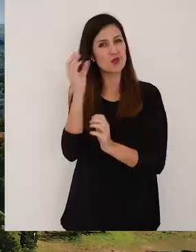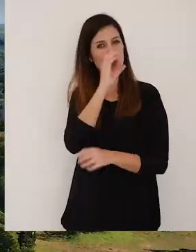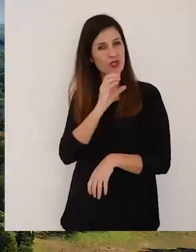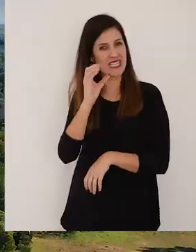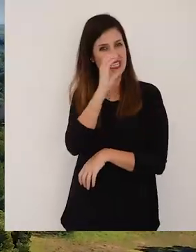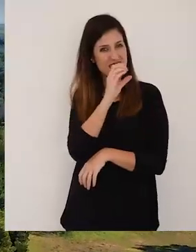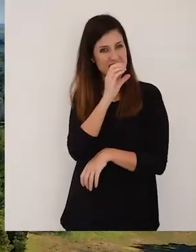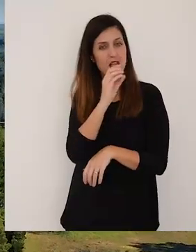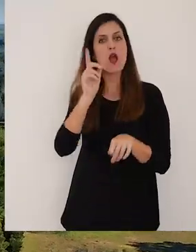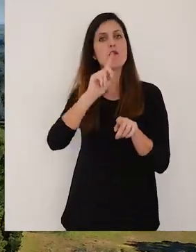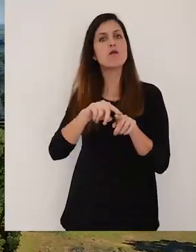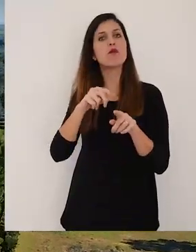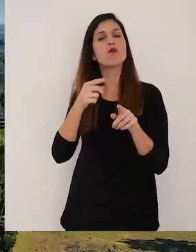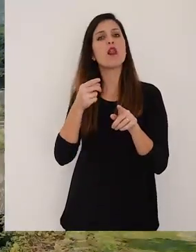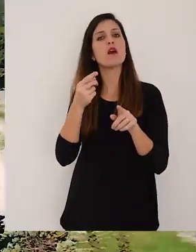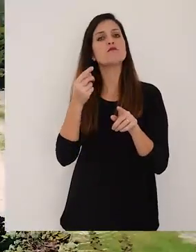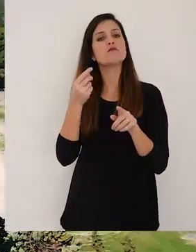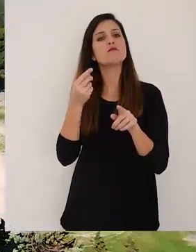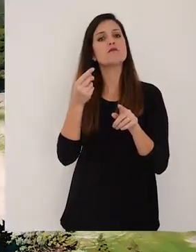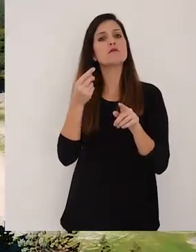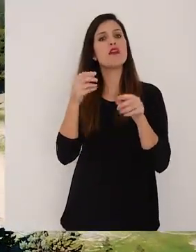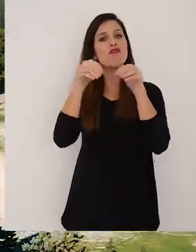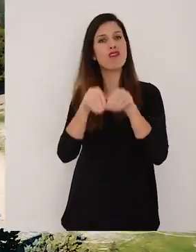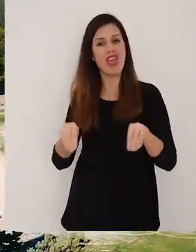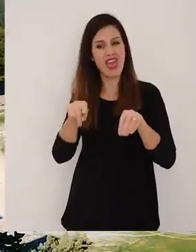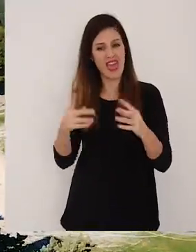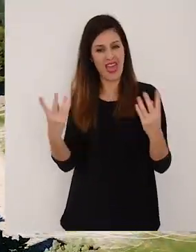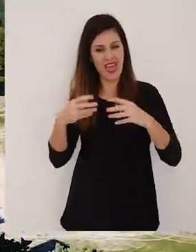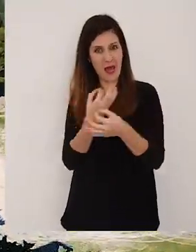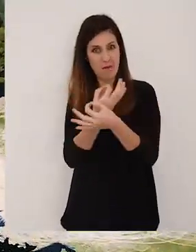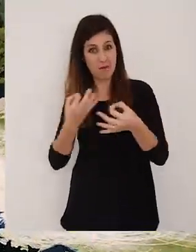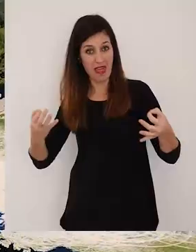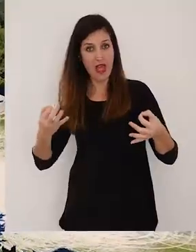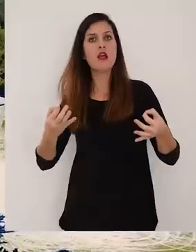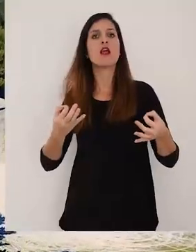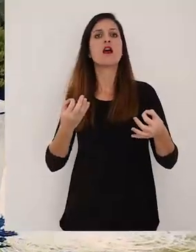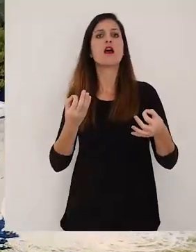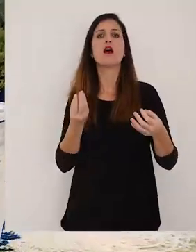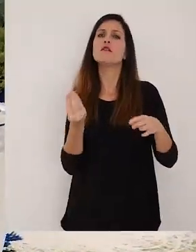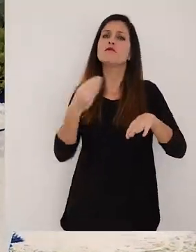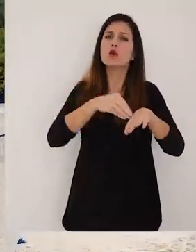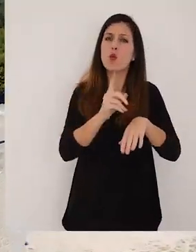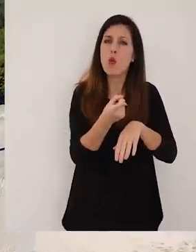fieristica, pensando anche alle necessità delle famiglie e dei bambini, allestendo un piccolo parco giochi.